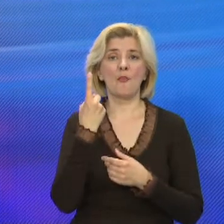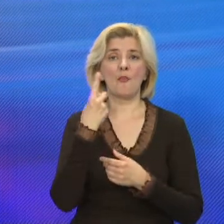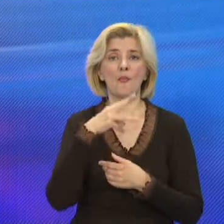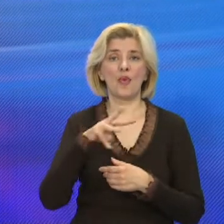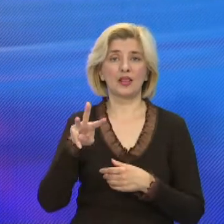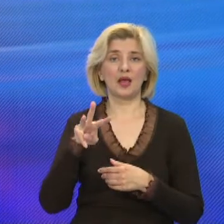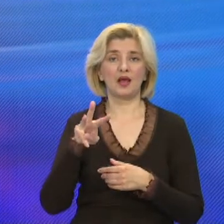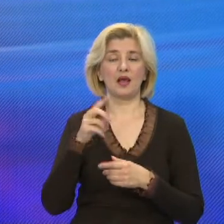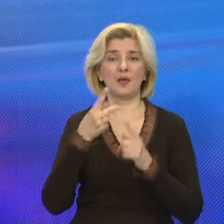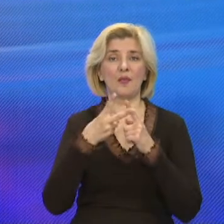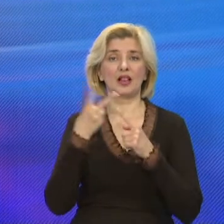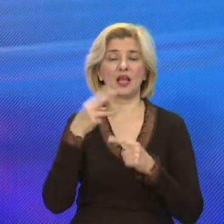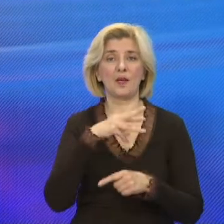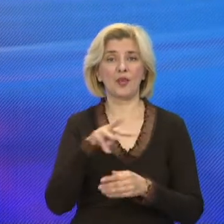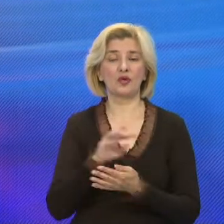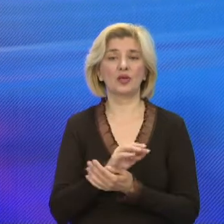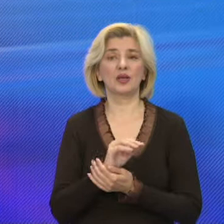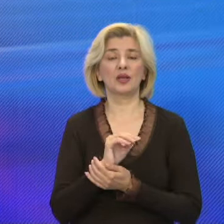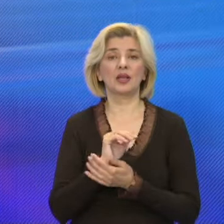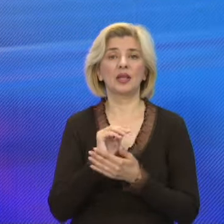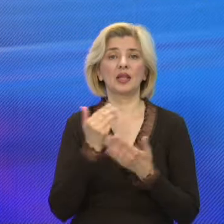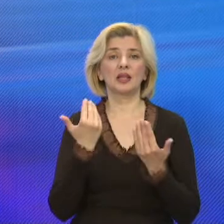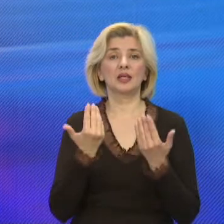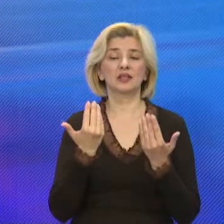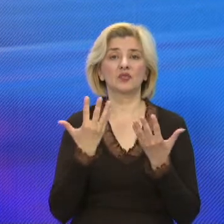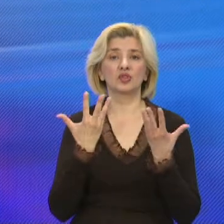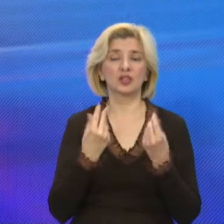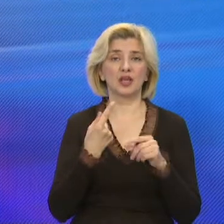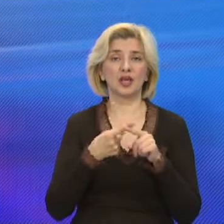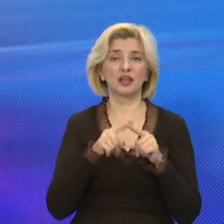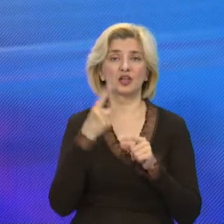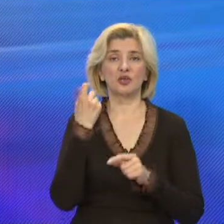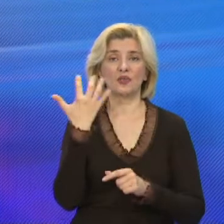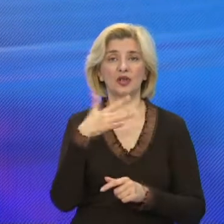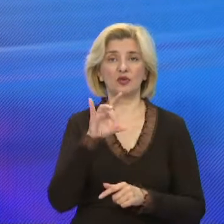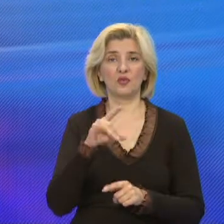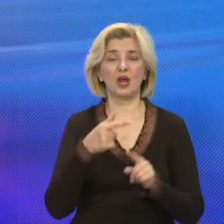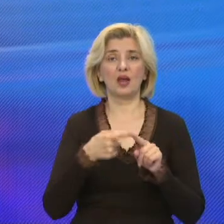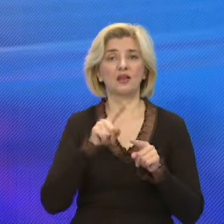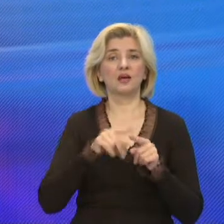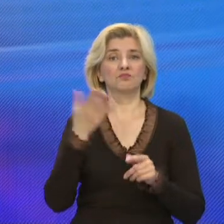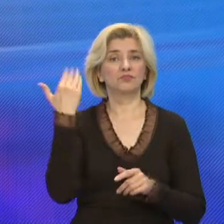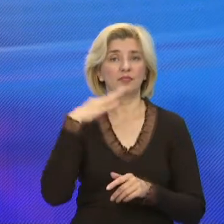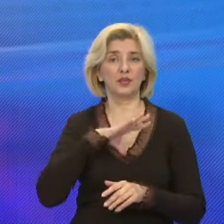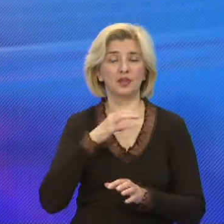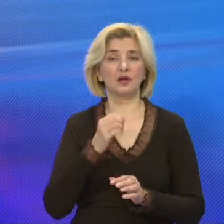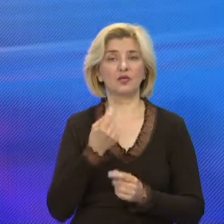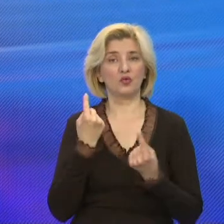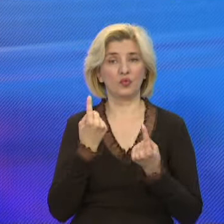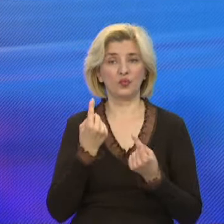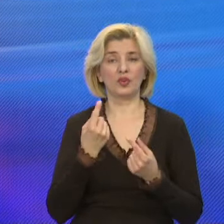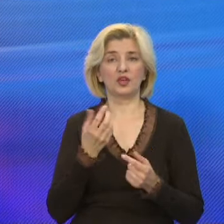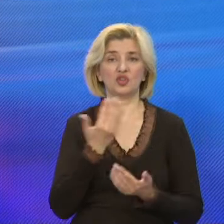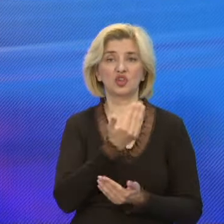Полторы тысячи это где-то на сегодня? Нет, на сегодняшний это 150 рублей. Ну, все равно тогда это было ого-го, 1,5 миллиона. Да, ну, тоже. Чья-то